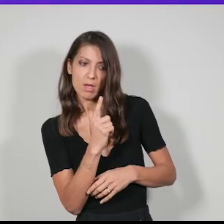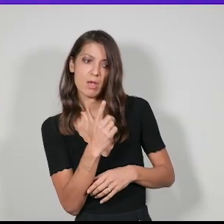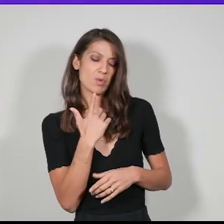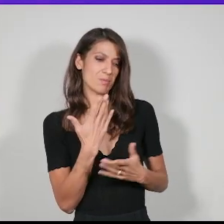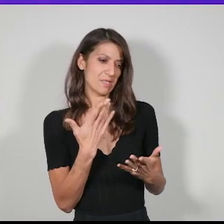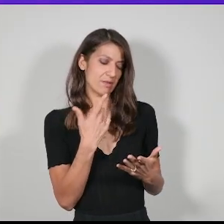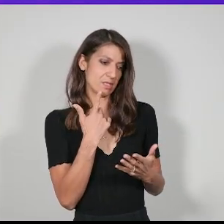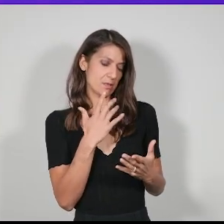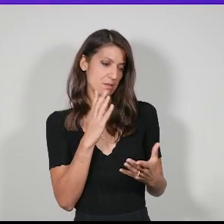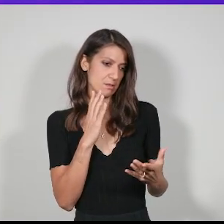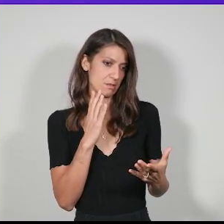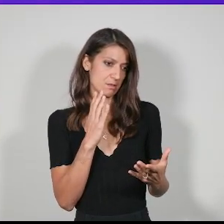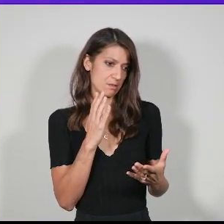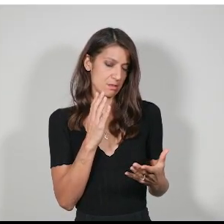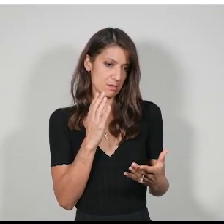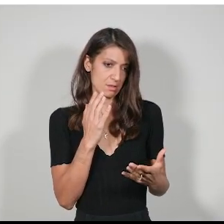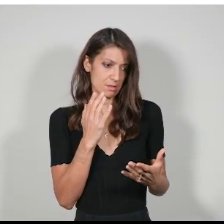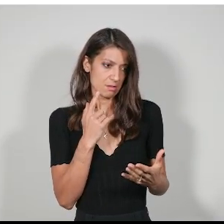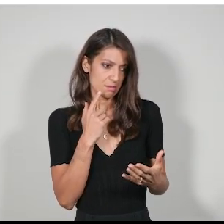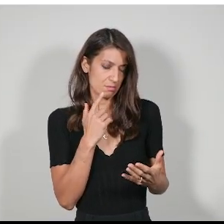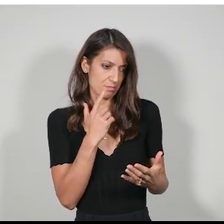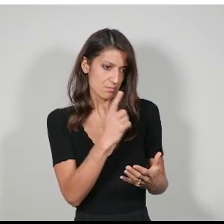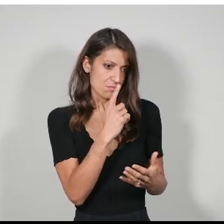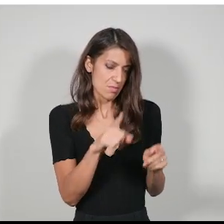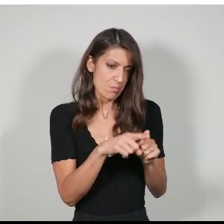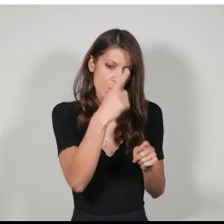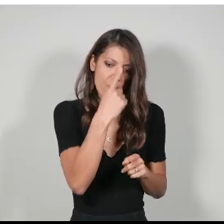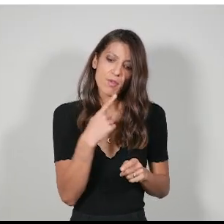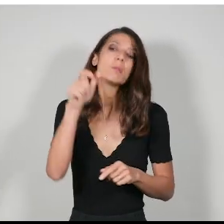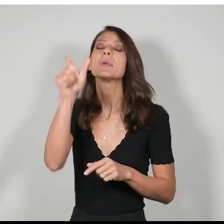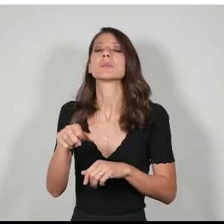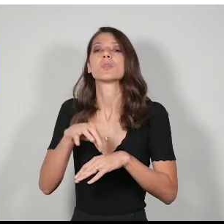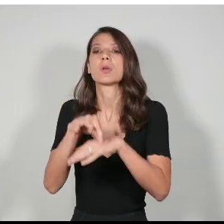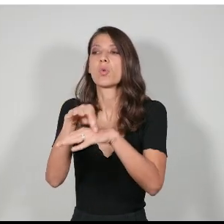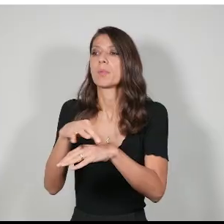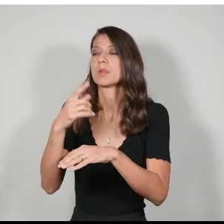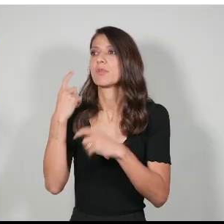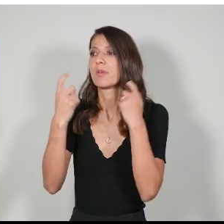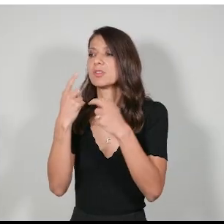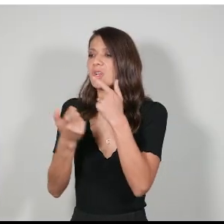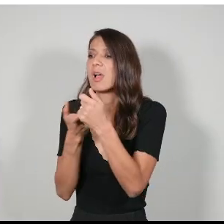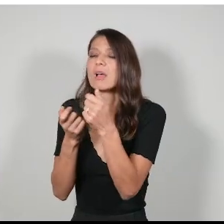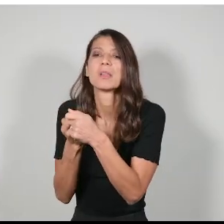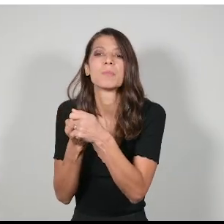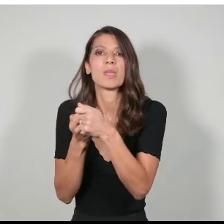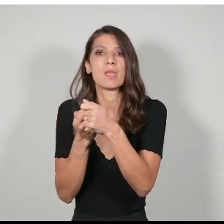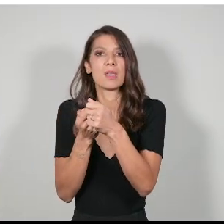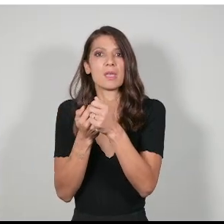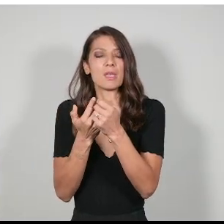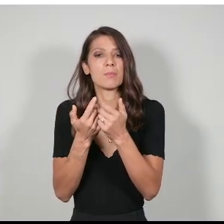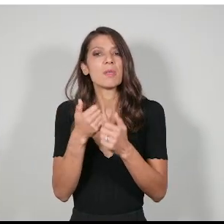personne accompagnée et à redistribuer la question du pouvoir de décision. C'est intéressant, c'est d'autant plus intéressant qu'à la base, vous venez